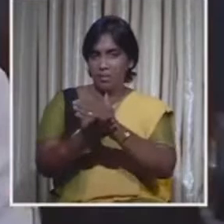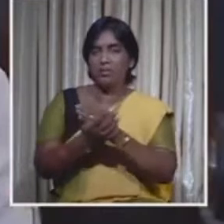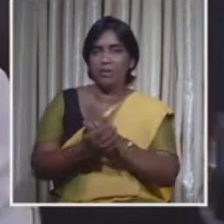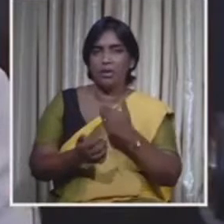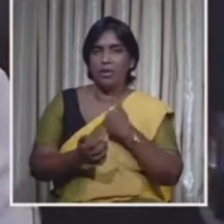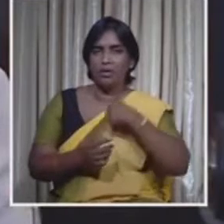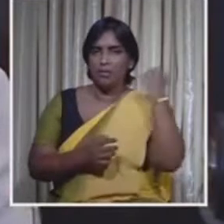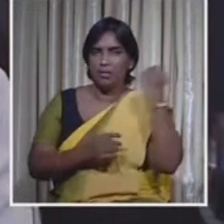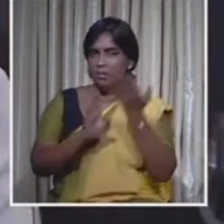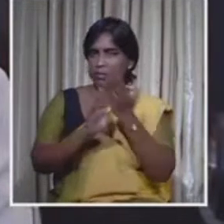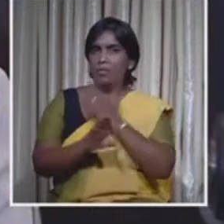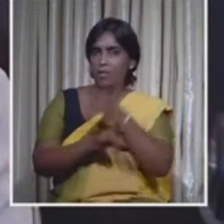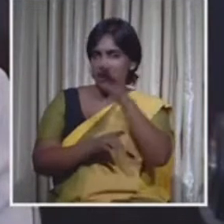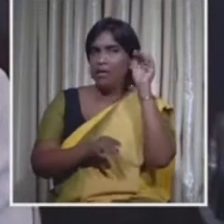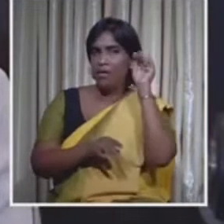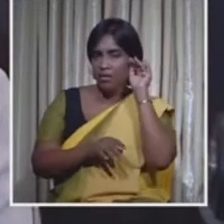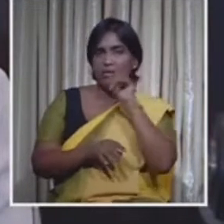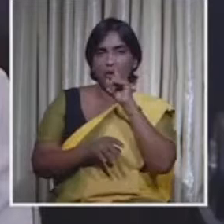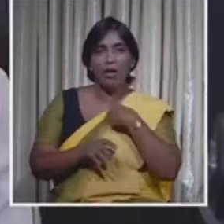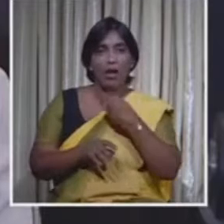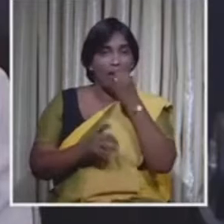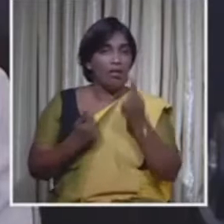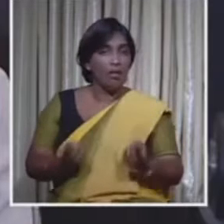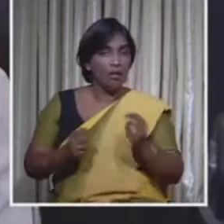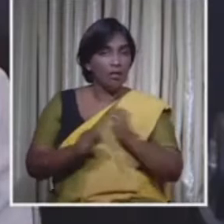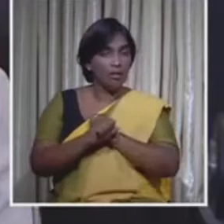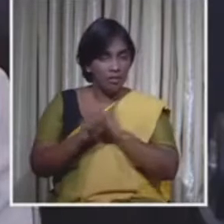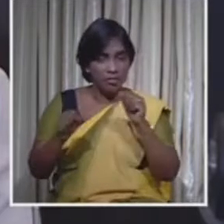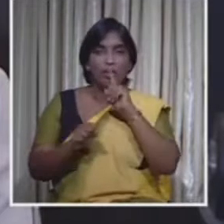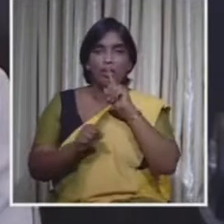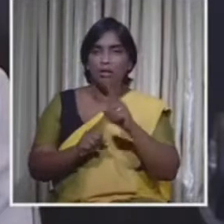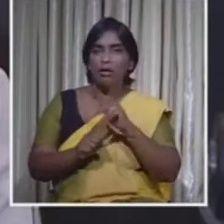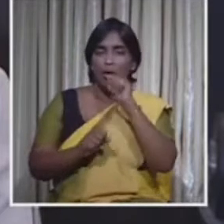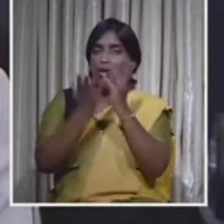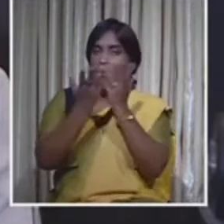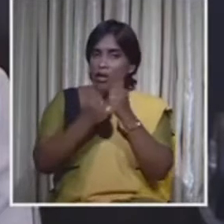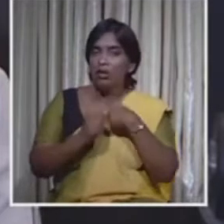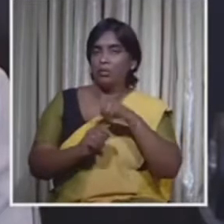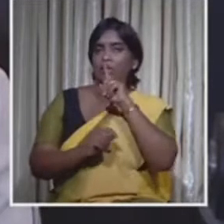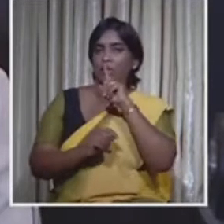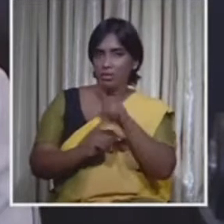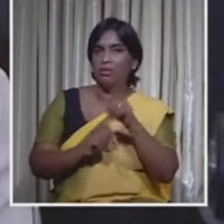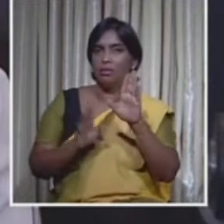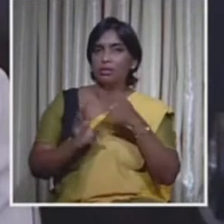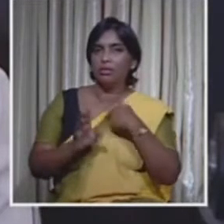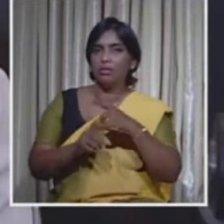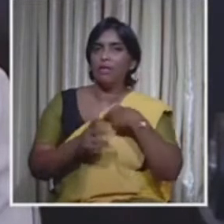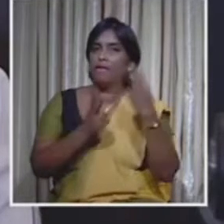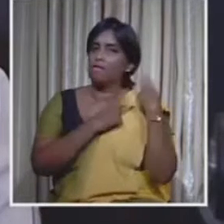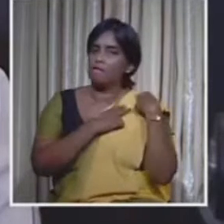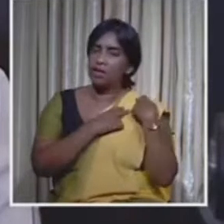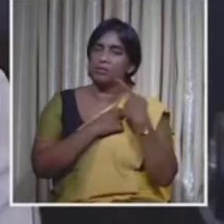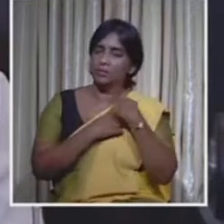මගේ කතාව කරන්න කලින් ඔබතුමා අහගෙන හිටියා නම් කියයි මං ආහාර හිඟයක් ඇති වෙන්නේ නැත්te කියන එක මං සංඛ්‍යාලේකන ඔබතුමාට කිව්වා ඒ නිසා මං ඔබතුමාට ඒ වගකීම් බාර